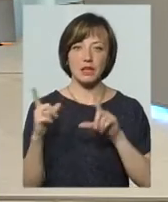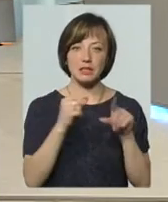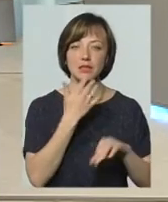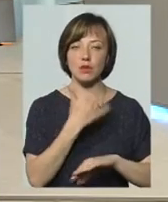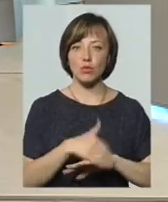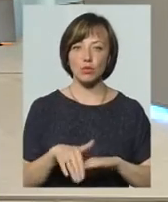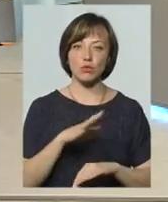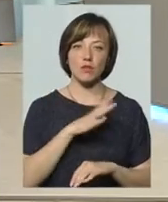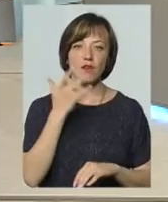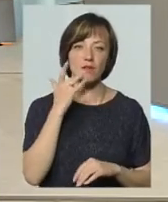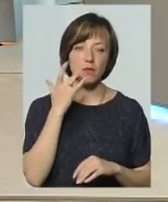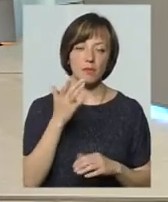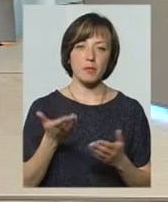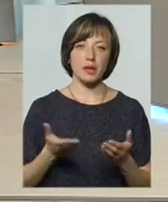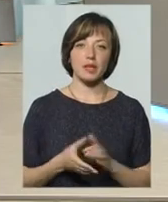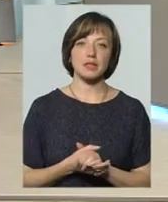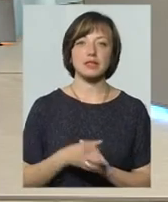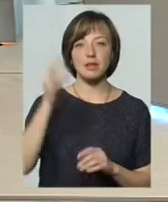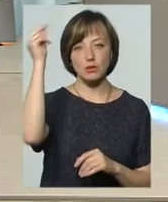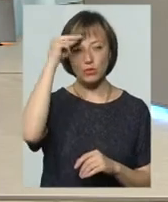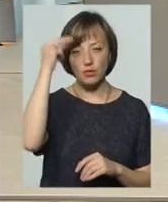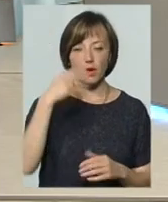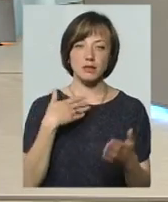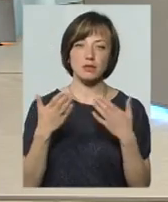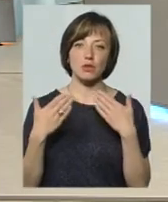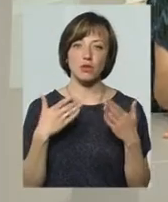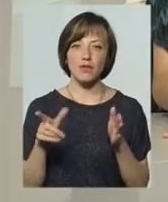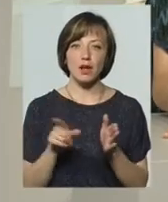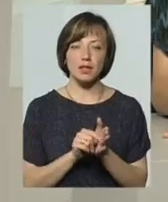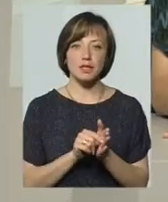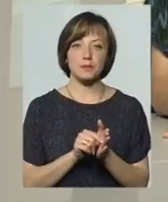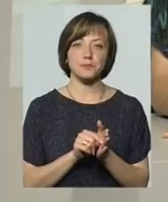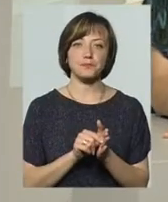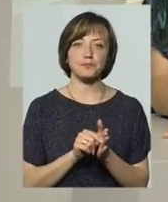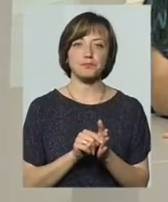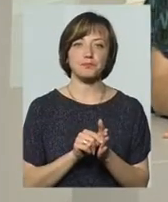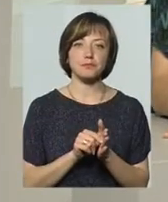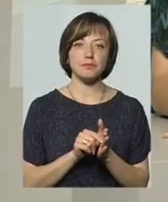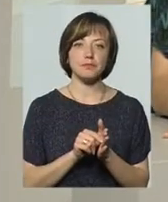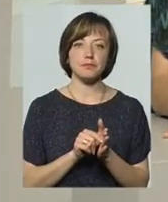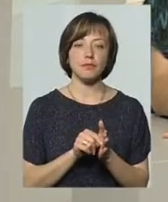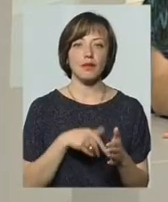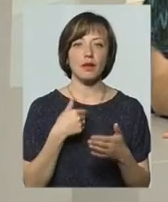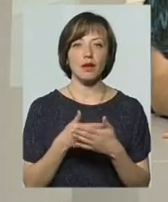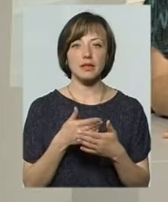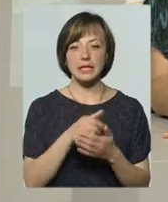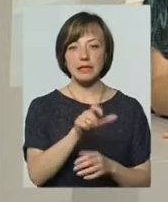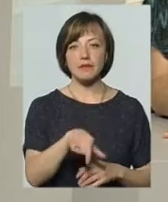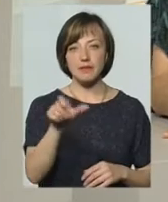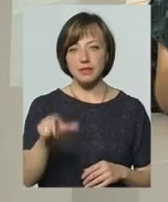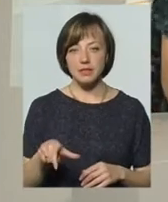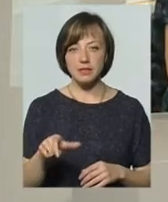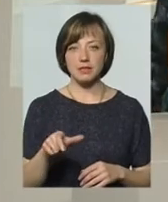за кордон, бували в Америці на стажуванні, спілкувалися з громадськими активістами,